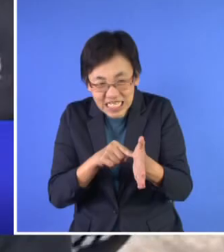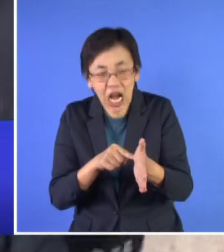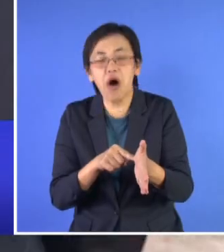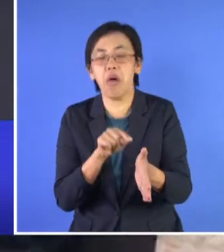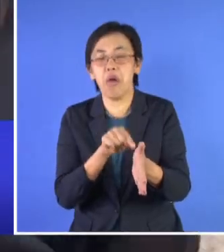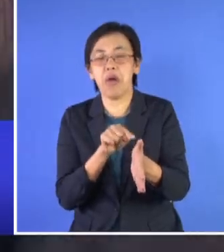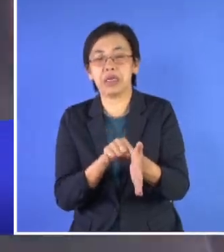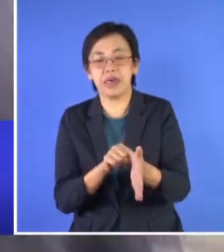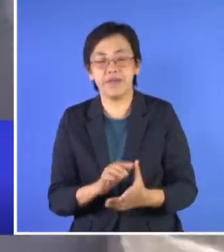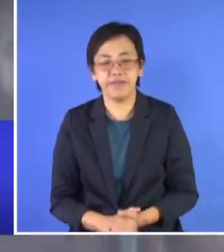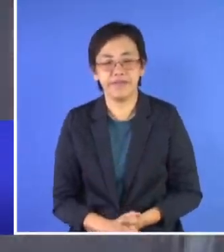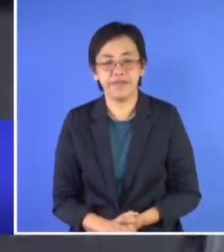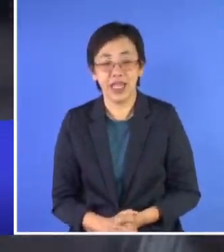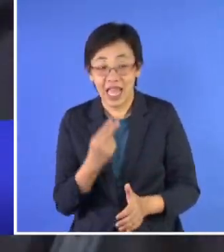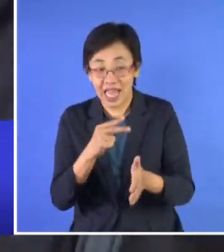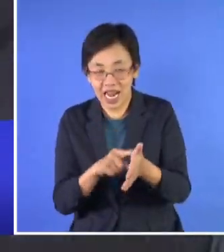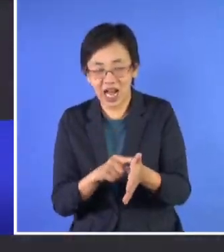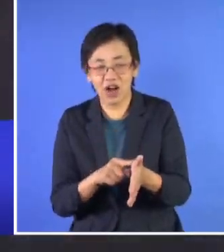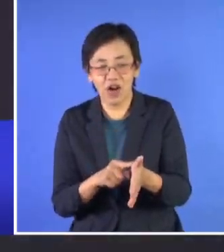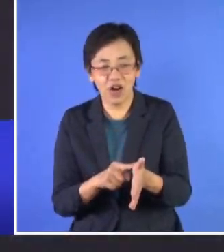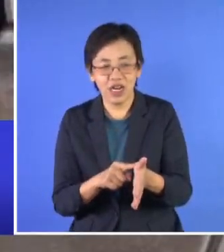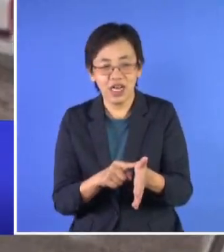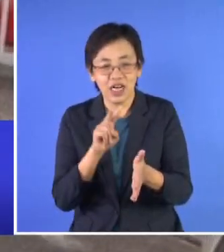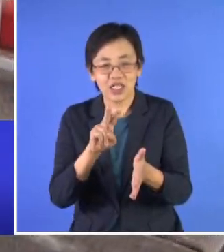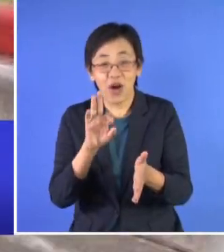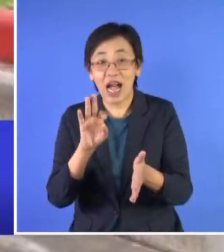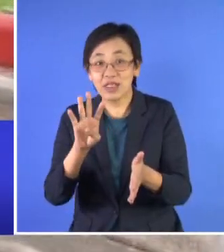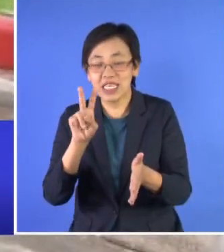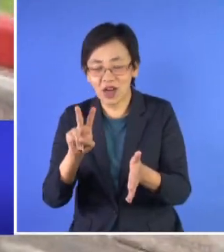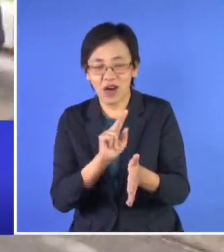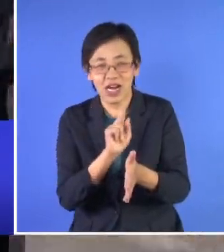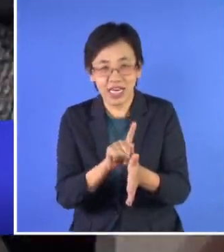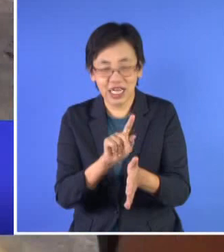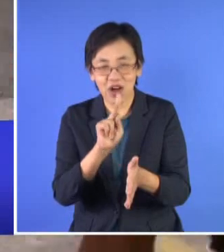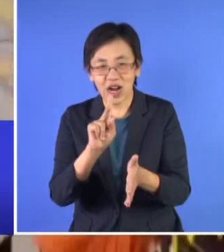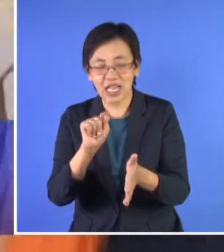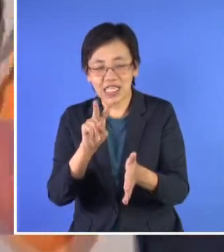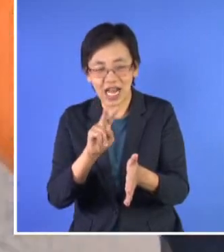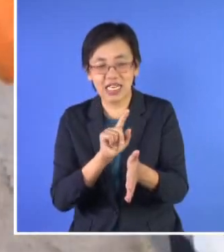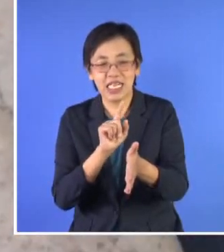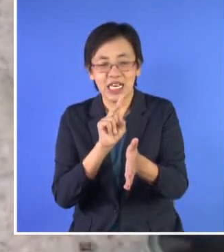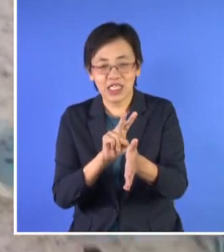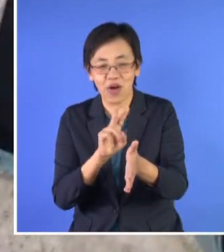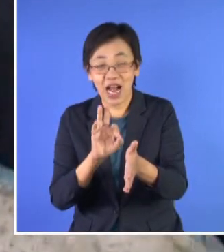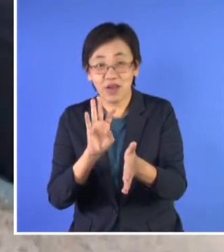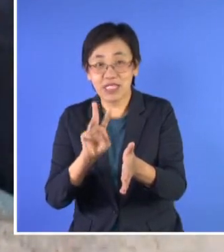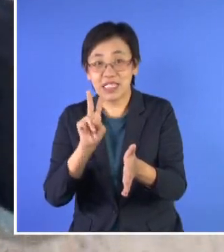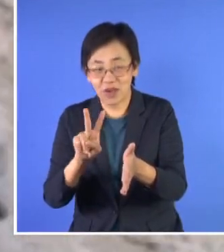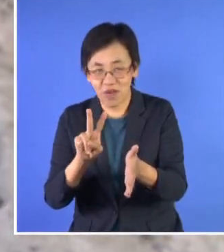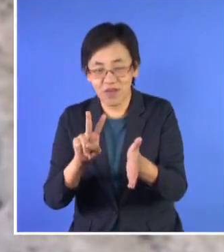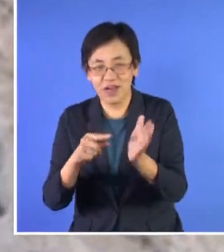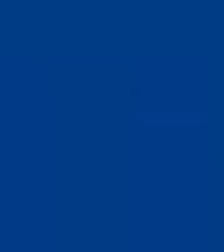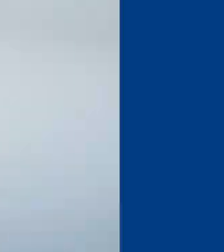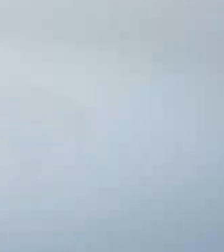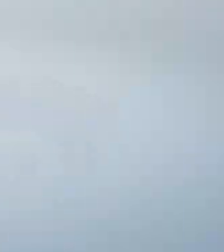ะ เห็นแล้ว42เห็นแล้ว 2942 1กไก่ทอฐาน2942นครศรีธรรมราชค่ะ